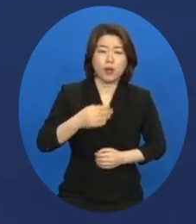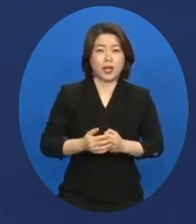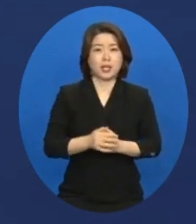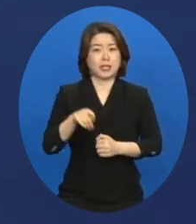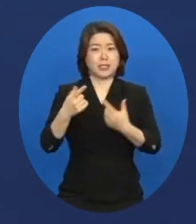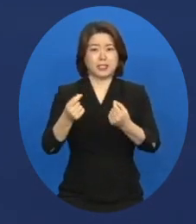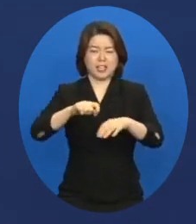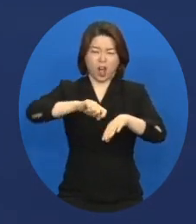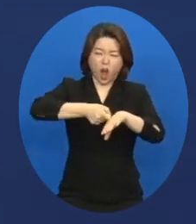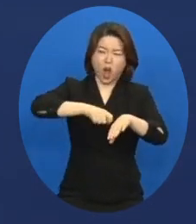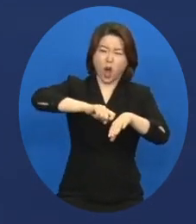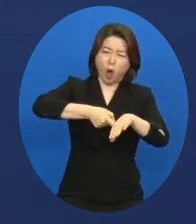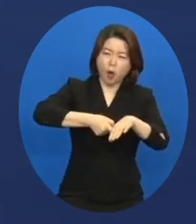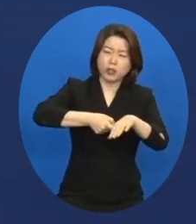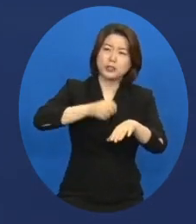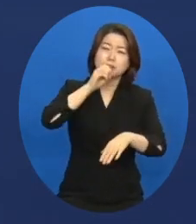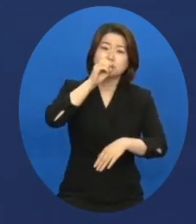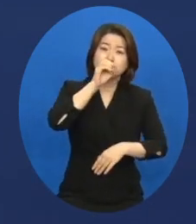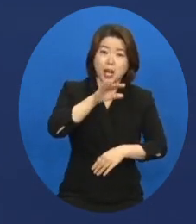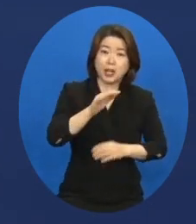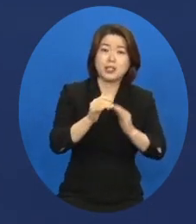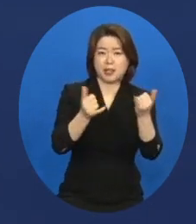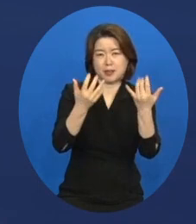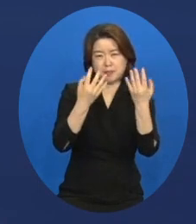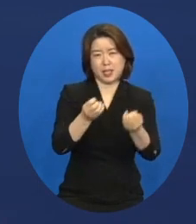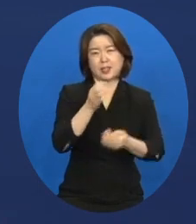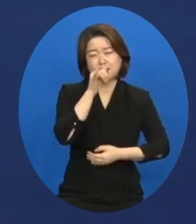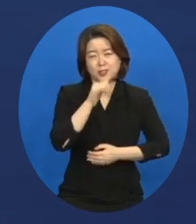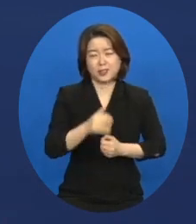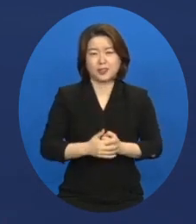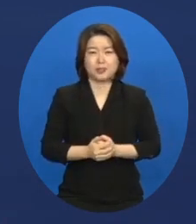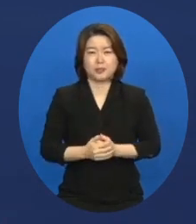그렇게 말하는 분들이 많습니다. 여러분,